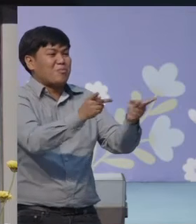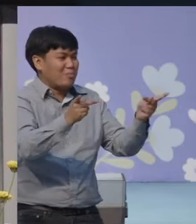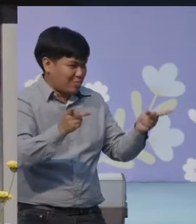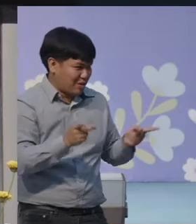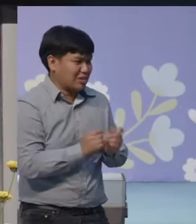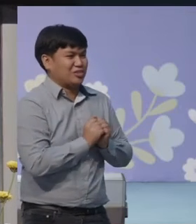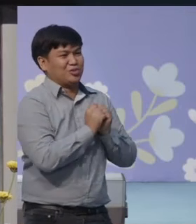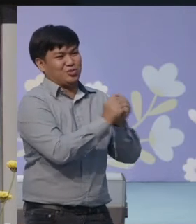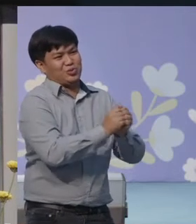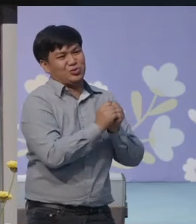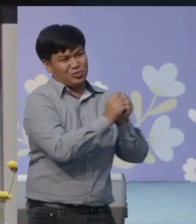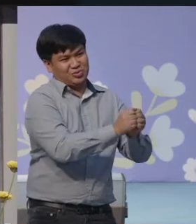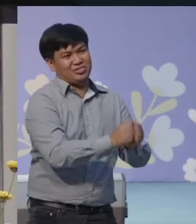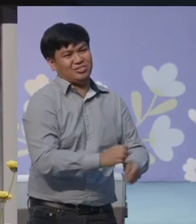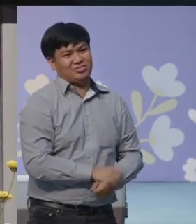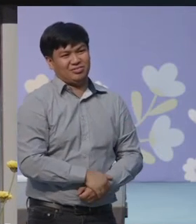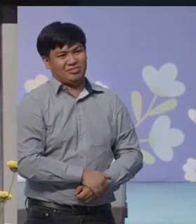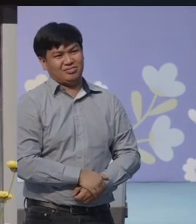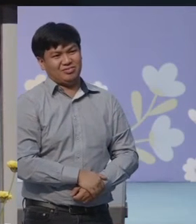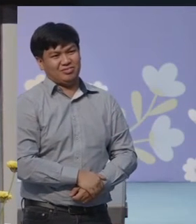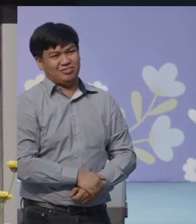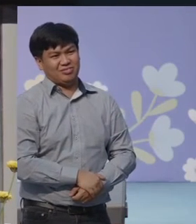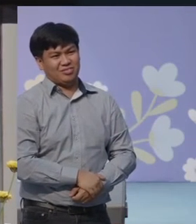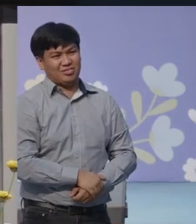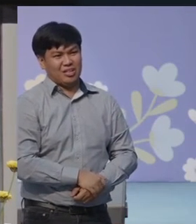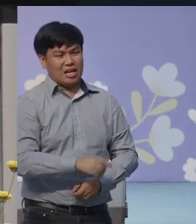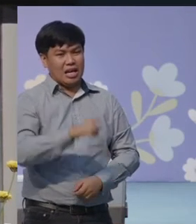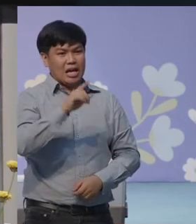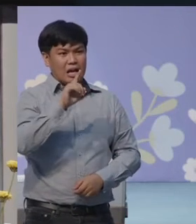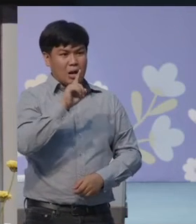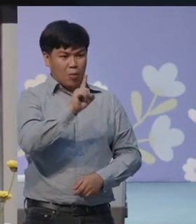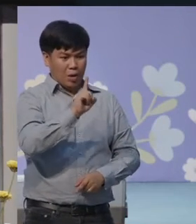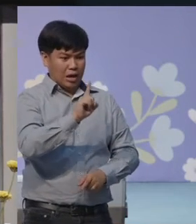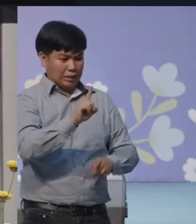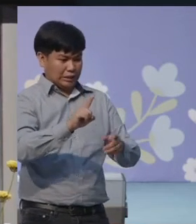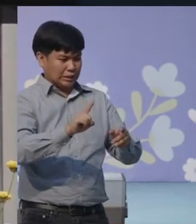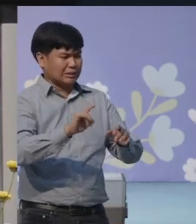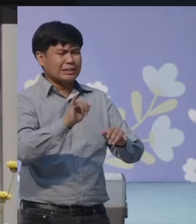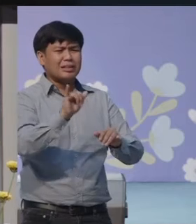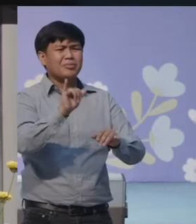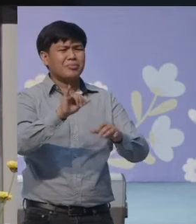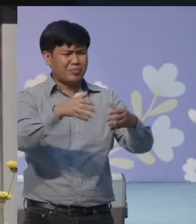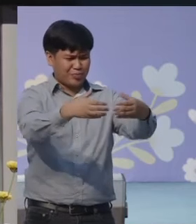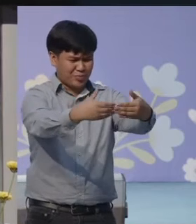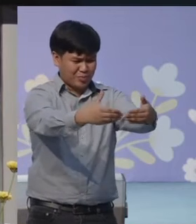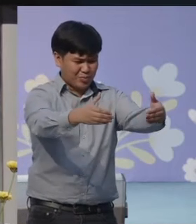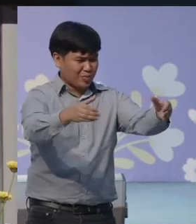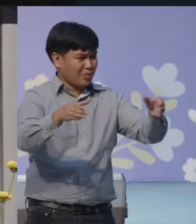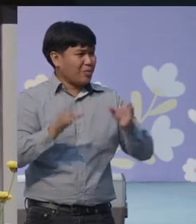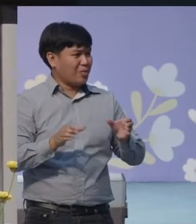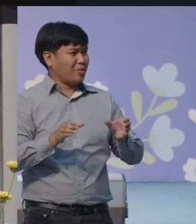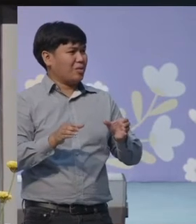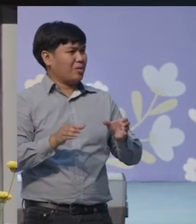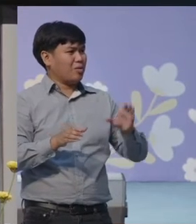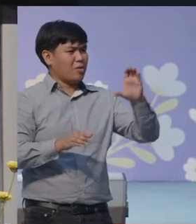na kasama namin. Gusto niya magkaroon kami ng isang compound, doon kami lahat